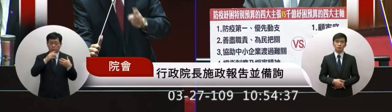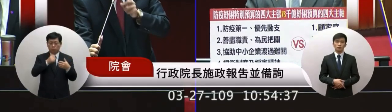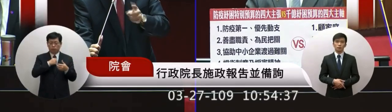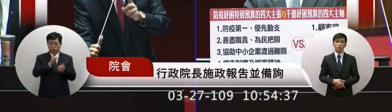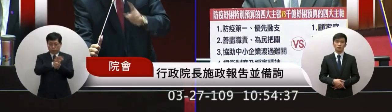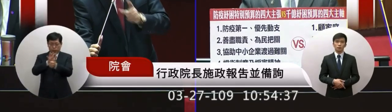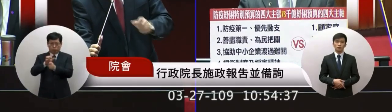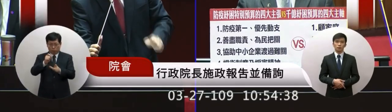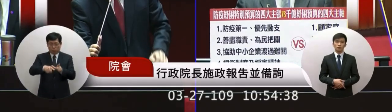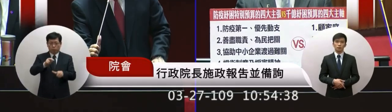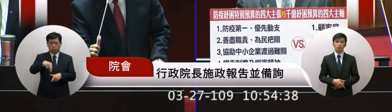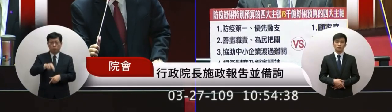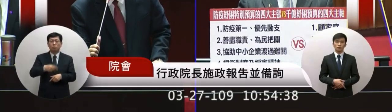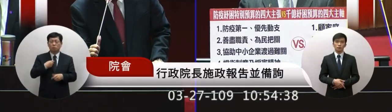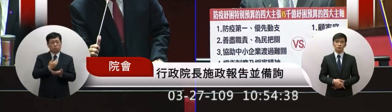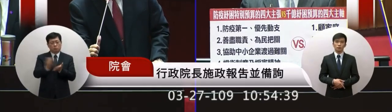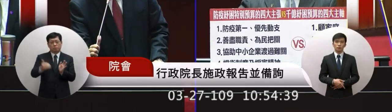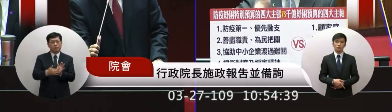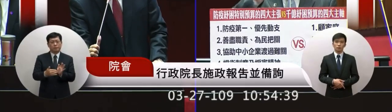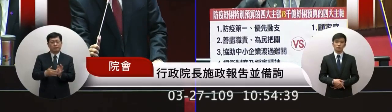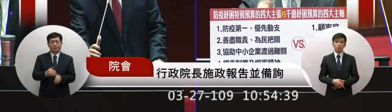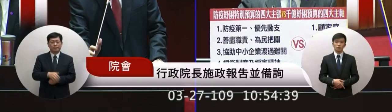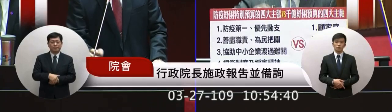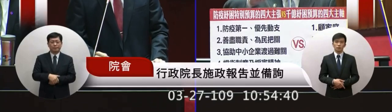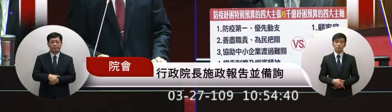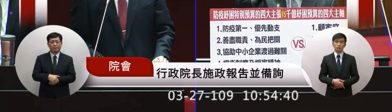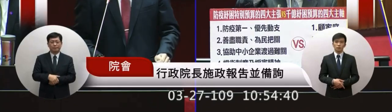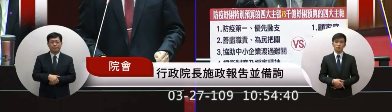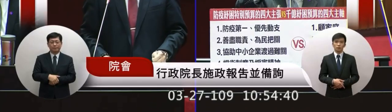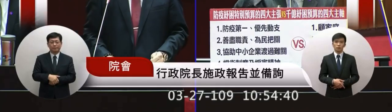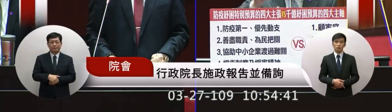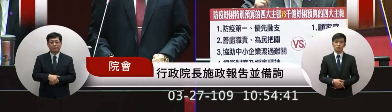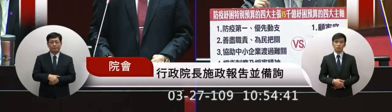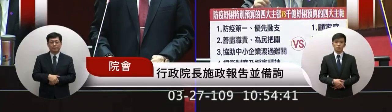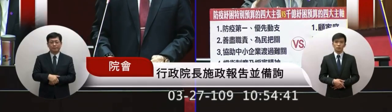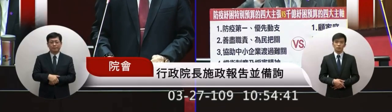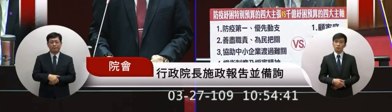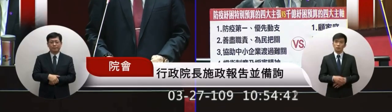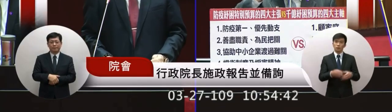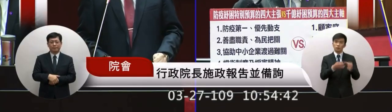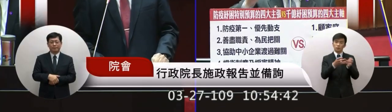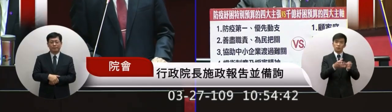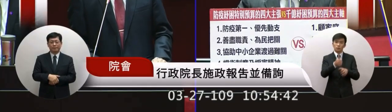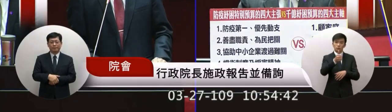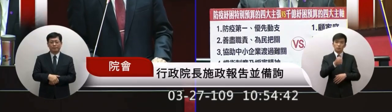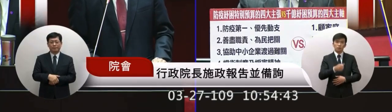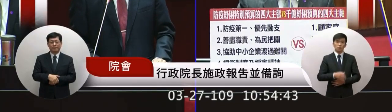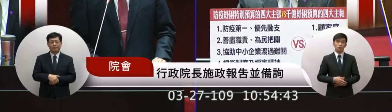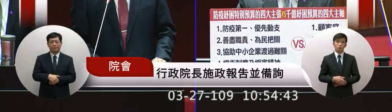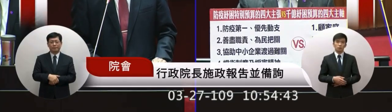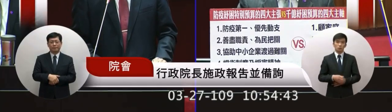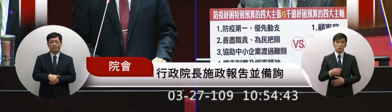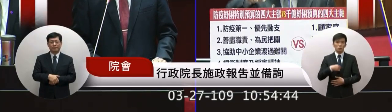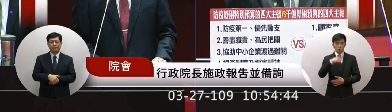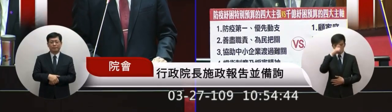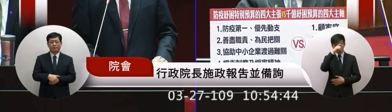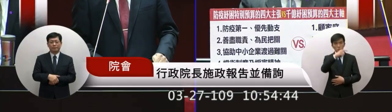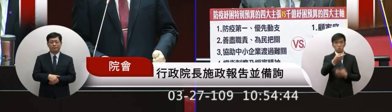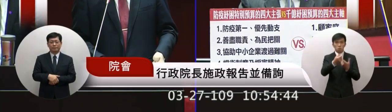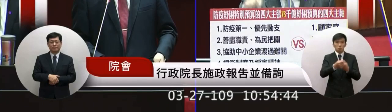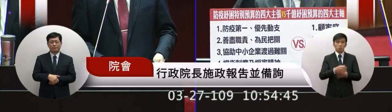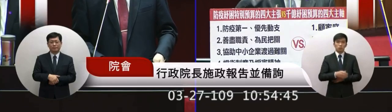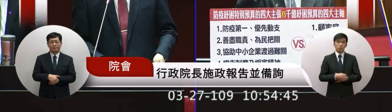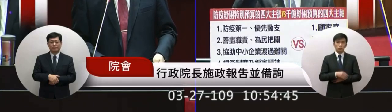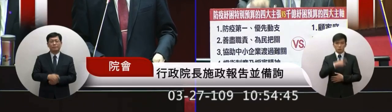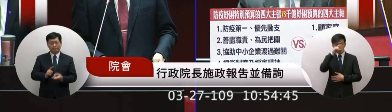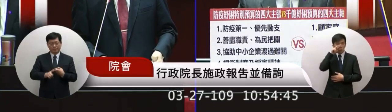能个即个协调会，个安尼个处理掉啊。 我听，是，我就是希望你安尼做啦，尽即离